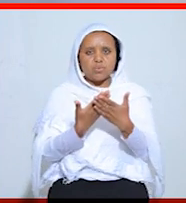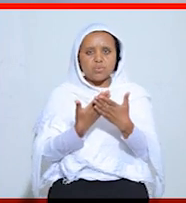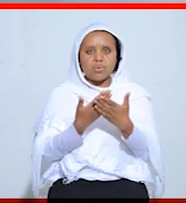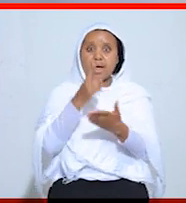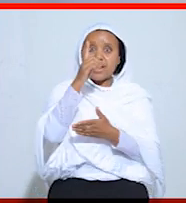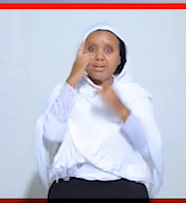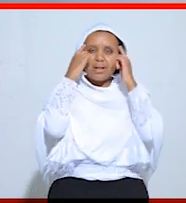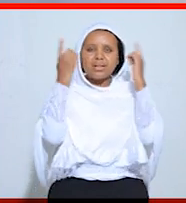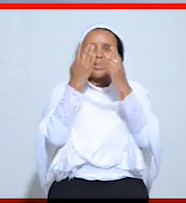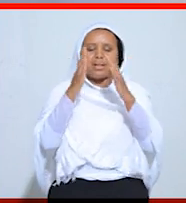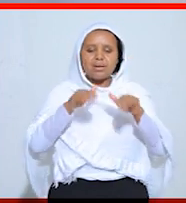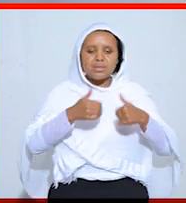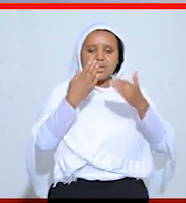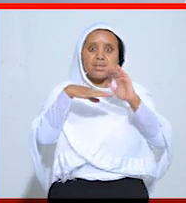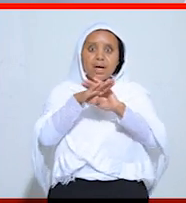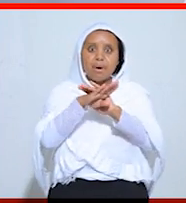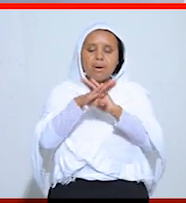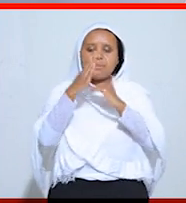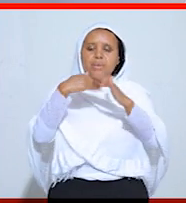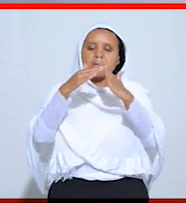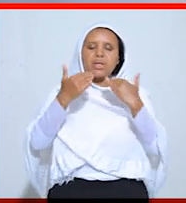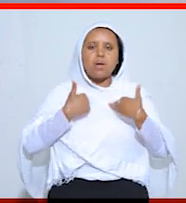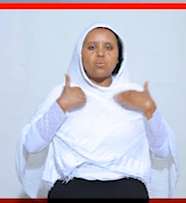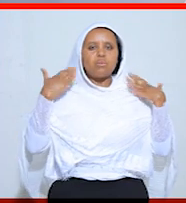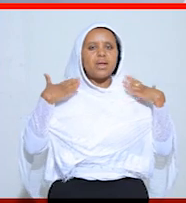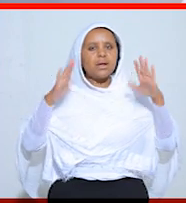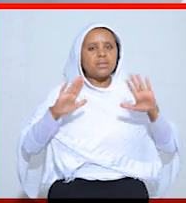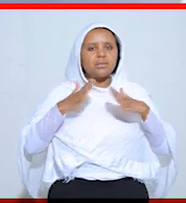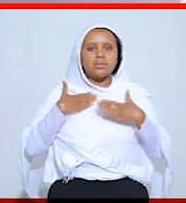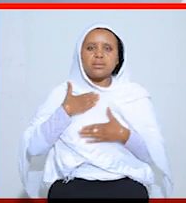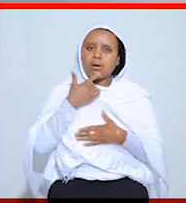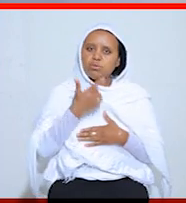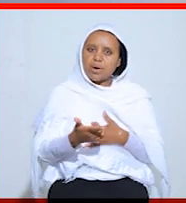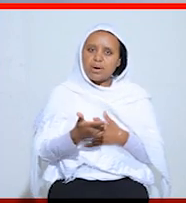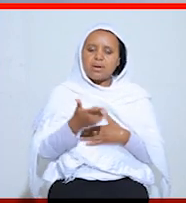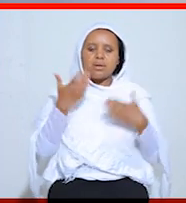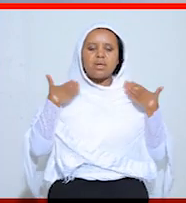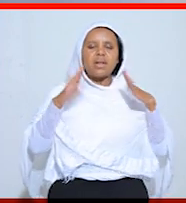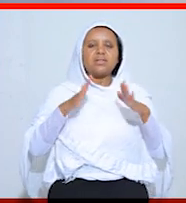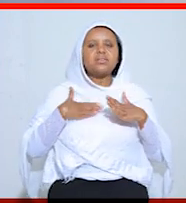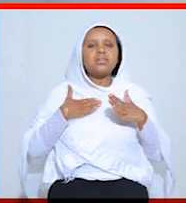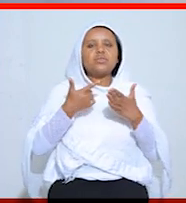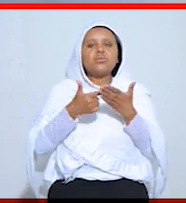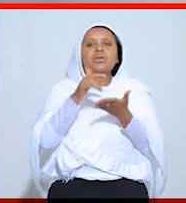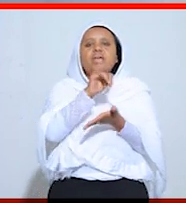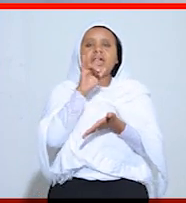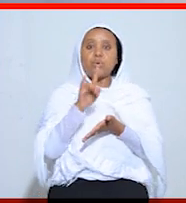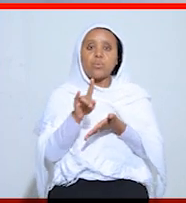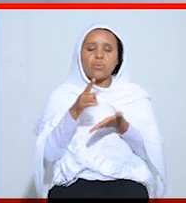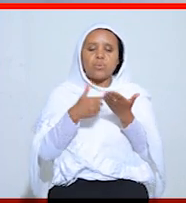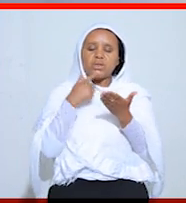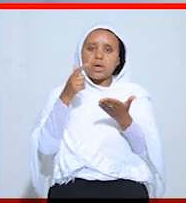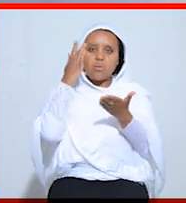ያመሰግናሉ። አንድ ኃጢአተኛ ንስሐ ሲገባ በሰማይ ያሉ መላእክት ደስ ይላቸዋል። የመላእክት ደስታቸው ይሄ